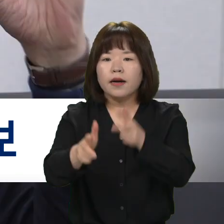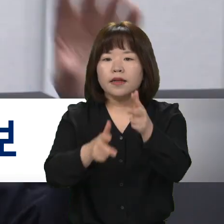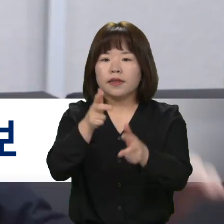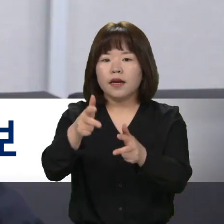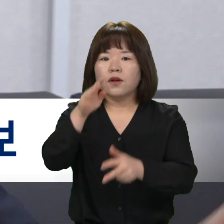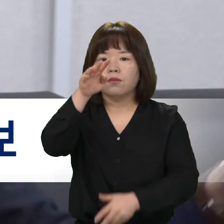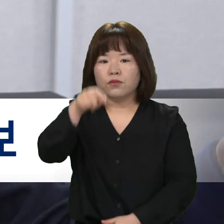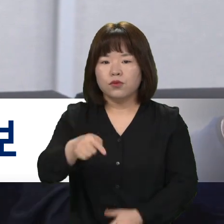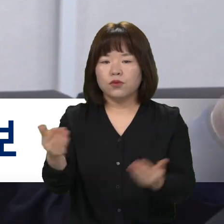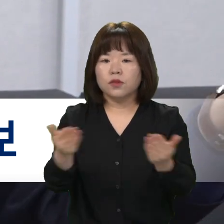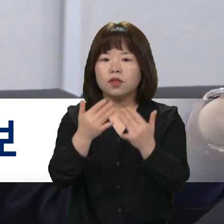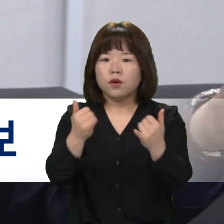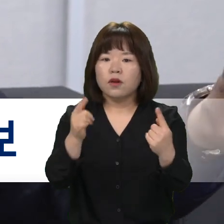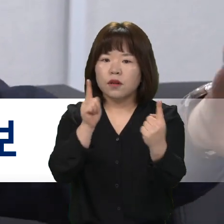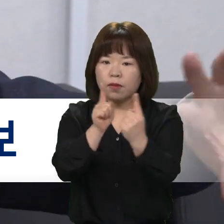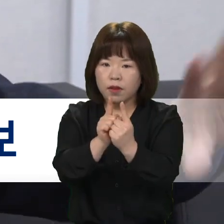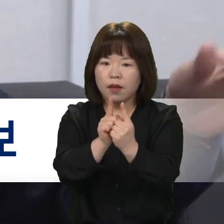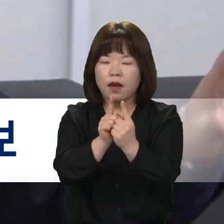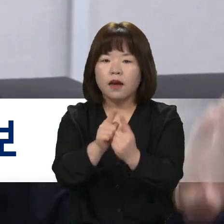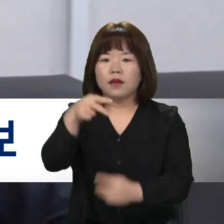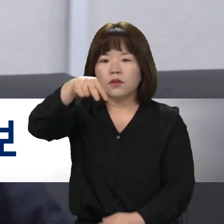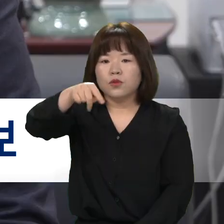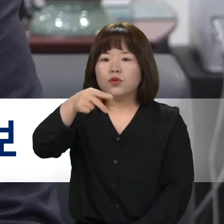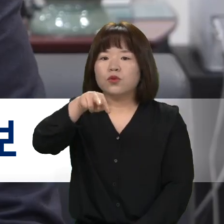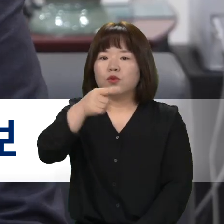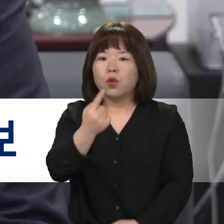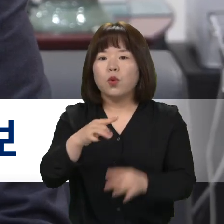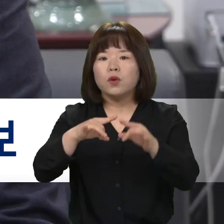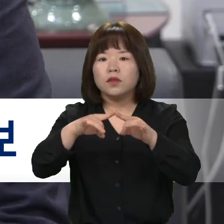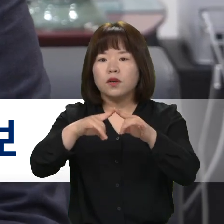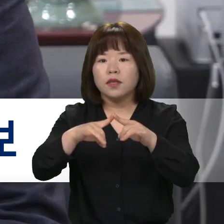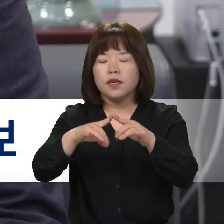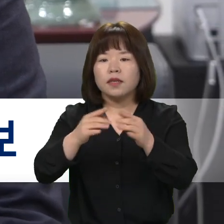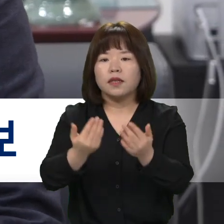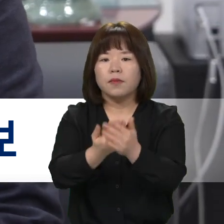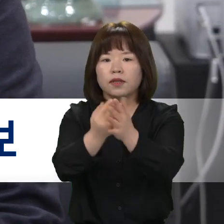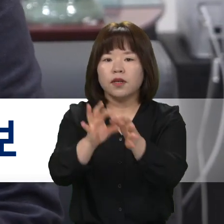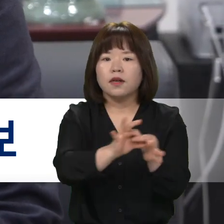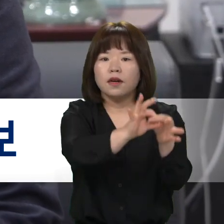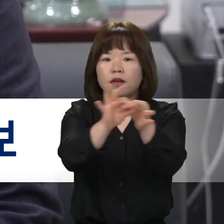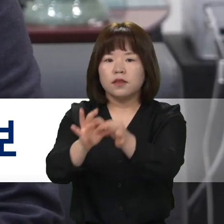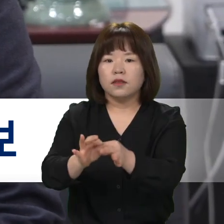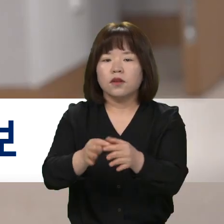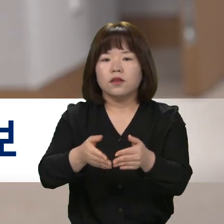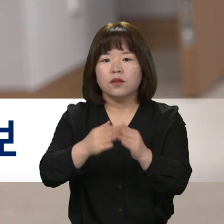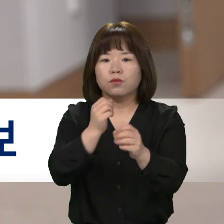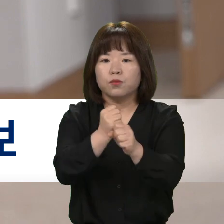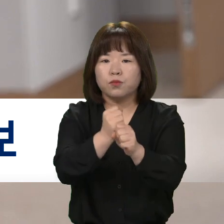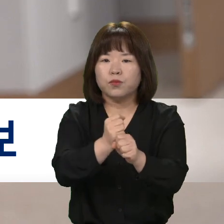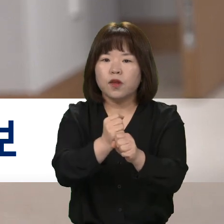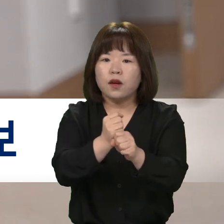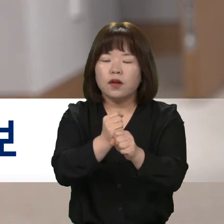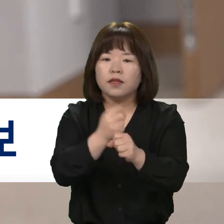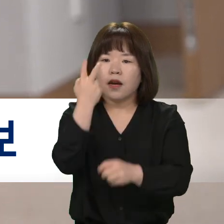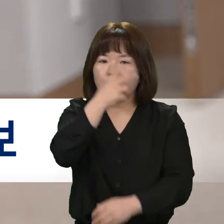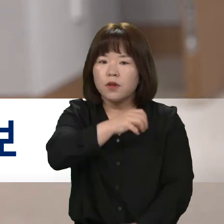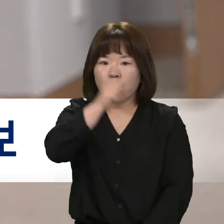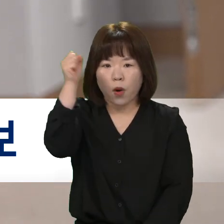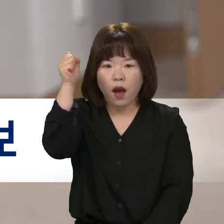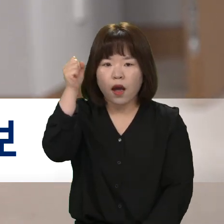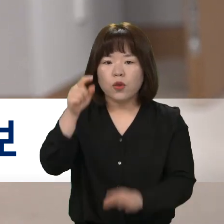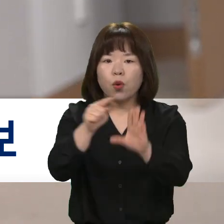박일준 산업통상자원부 제2차관에게 수소 연료전지발전 클러스터 구축 사업에 조속한 예타 통과와